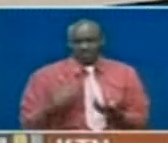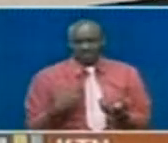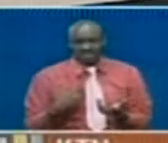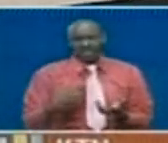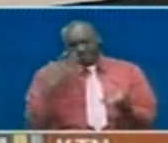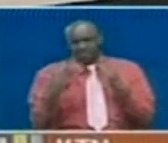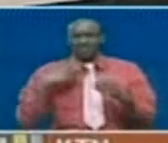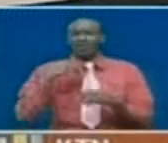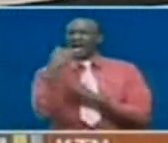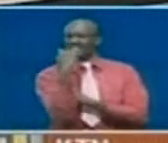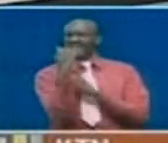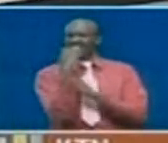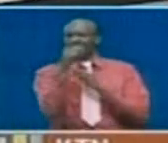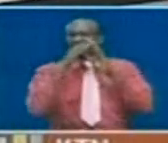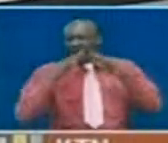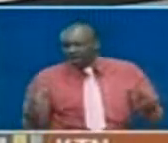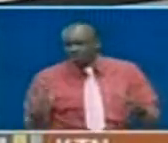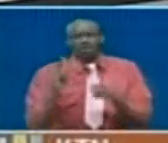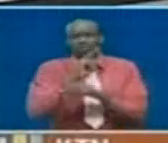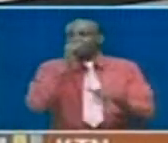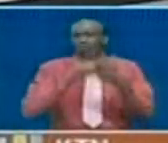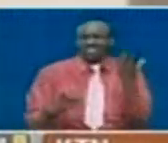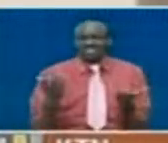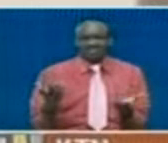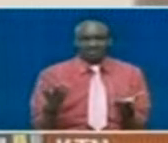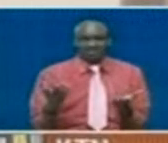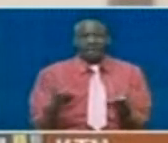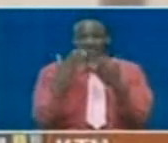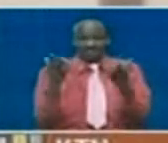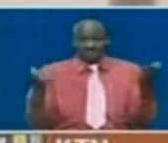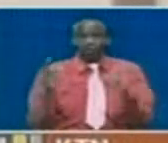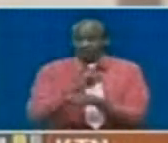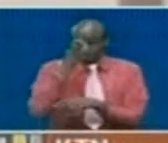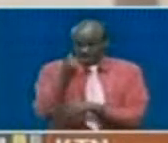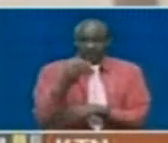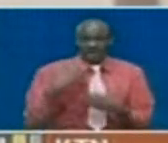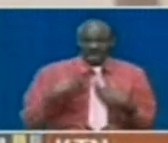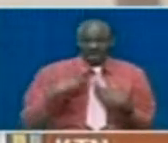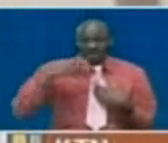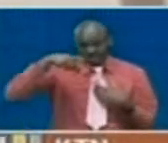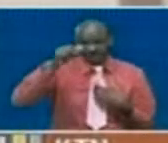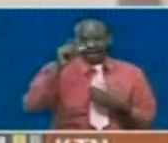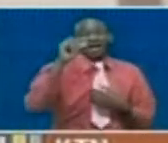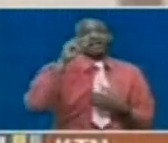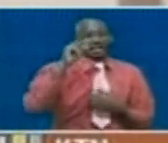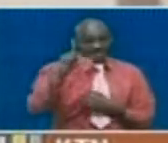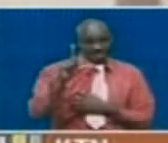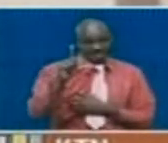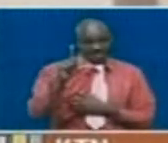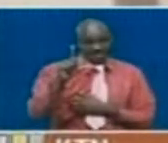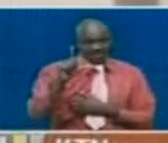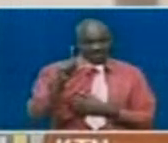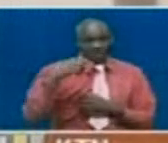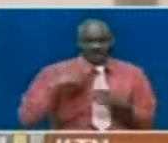huenda unajiuliza nyumba hizi zimejengwa kwa kutumia nini? Material inayotumika hapa inaitwa panels.